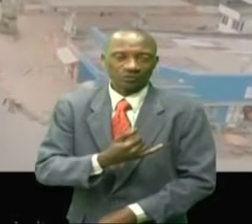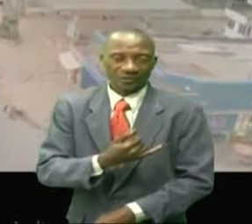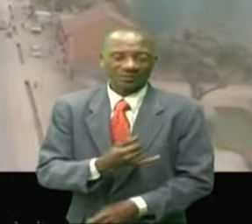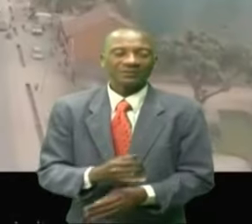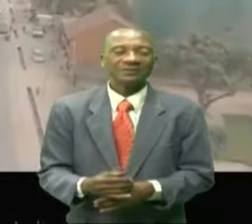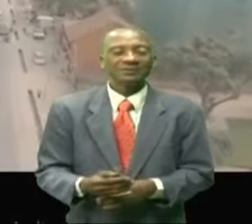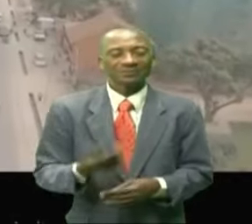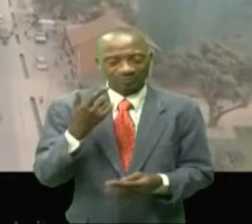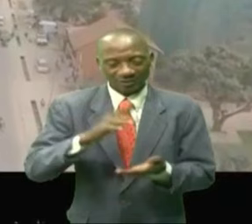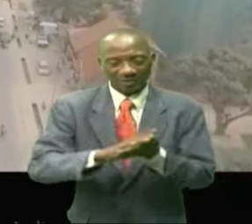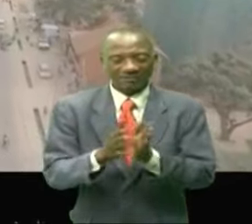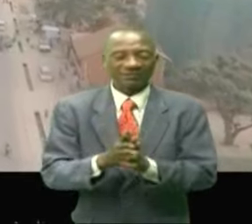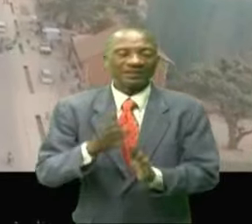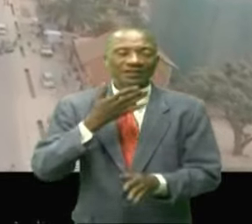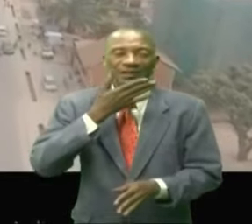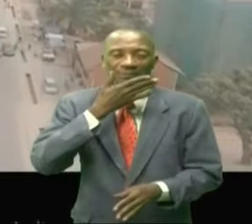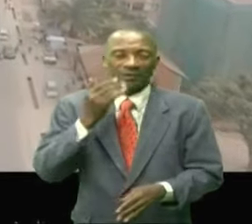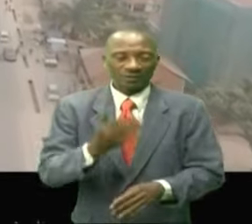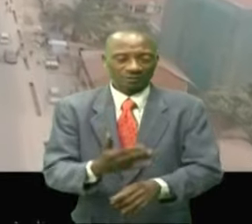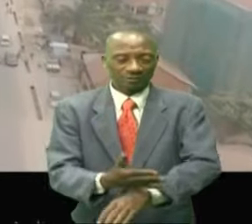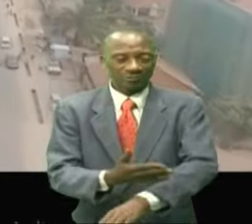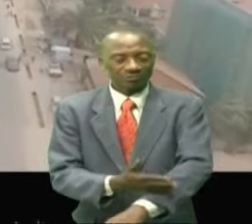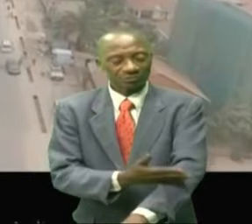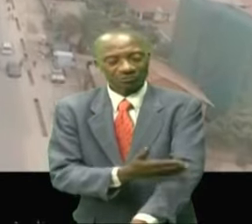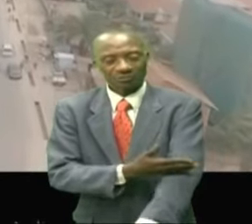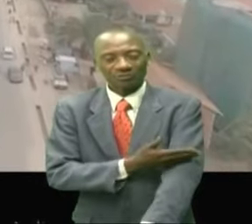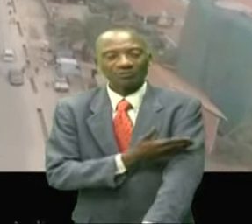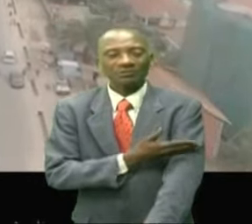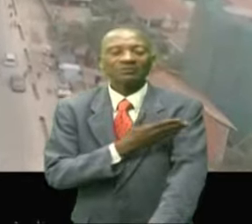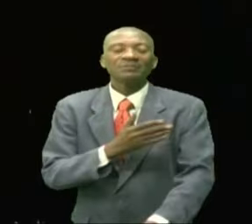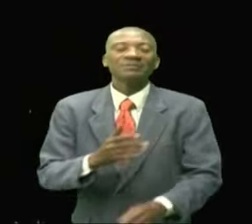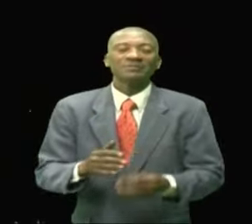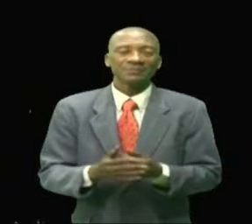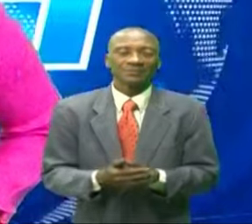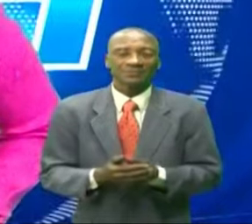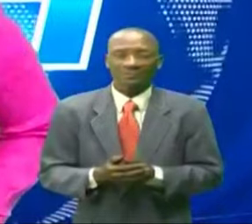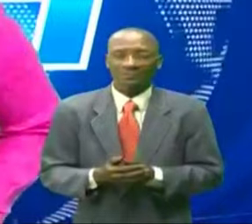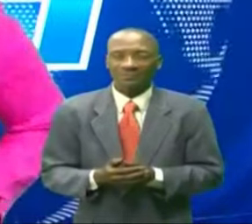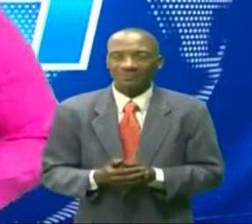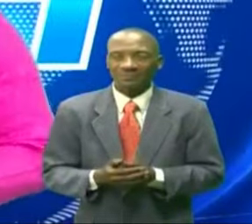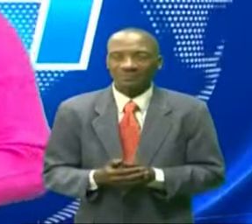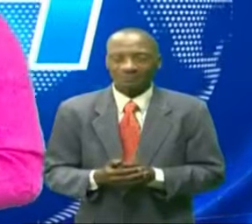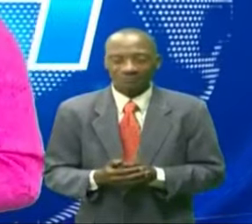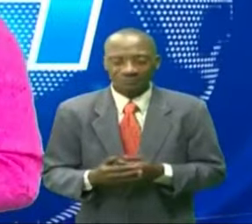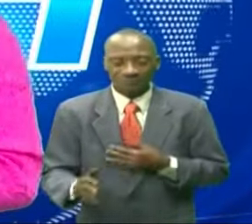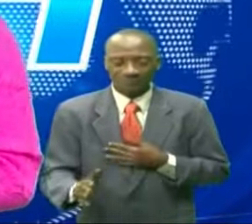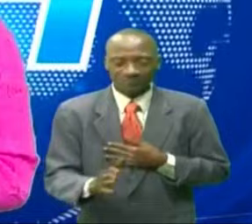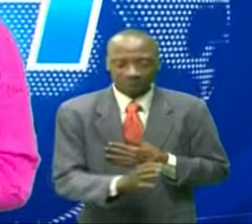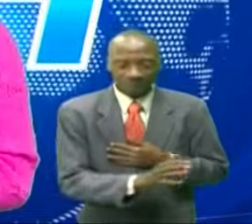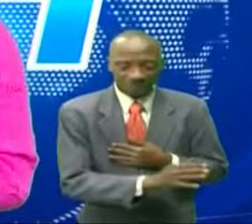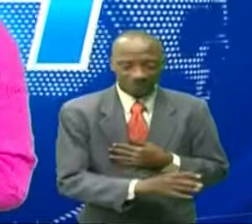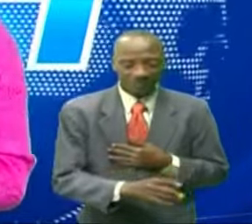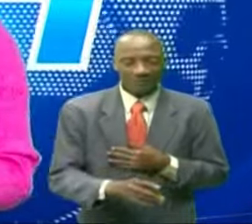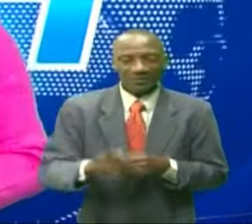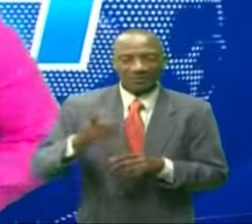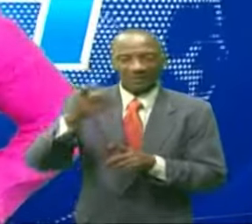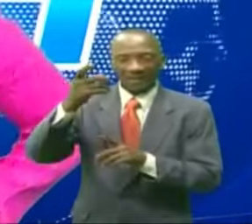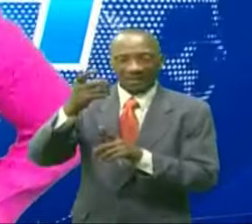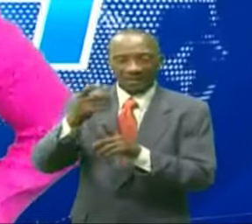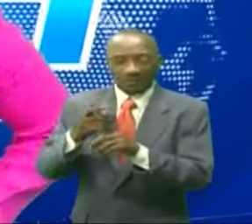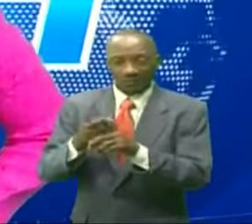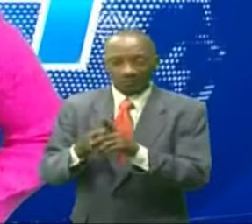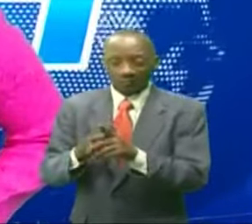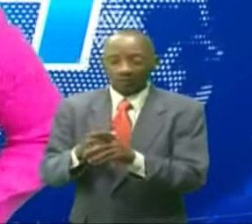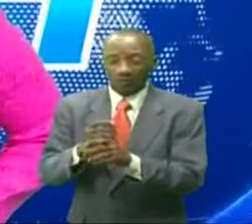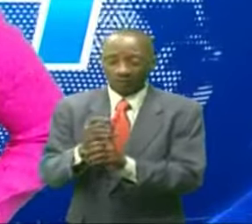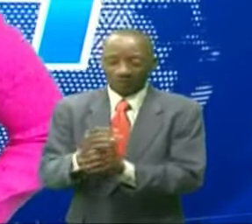de la modernisation de la ville de Bunia avec l'avènement de l'État de siège. Deux mois exactement, le tronçon situé